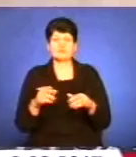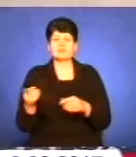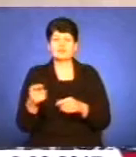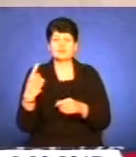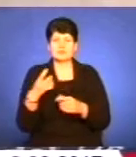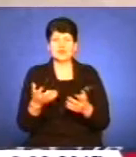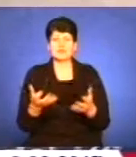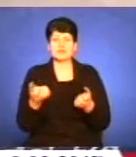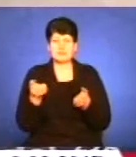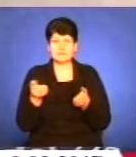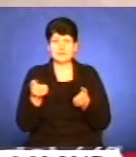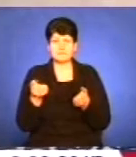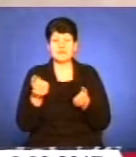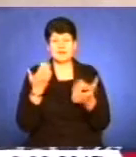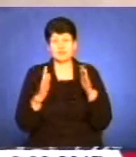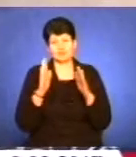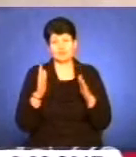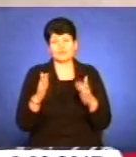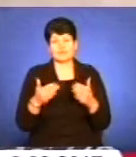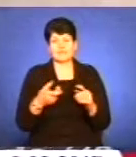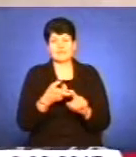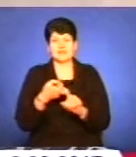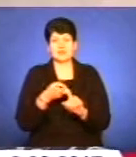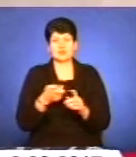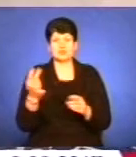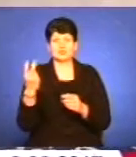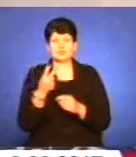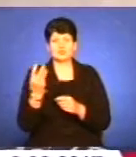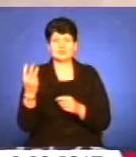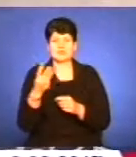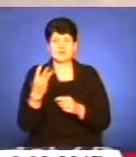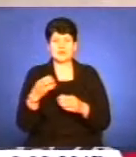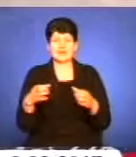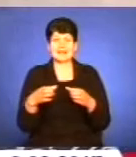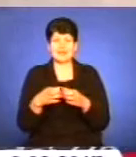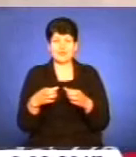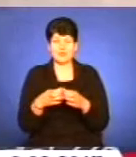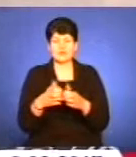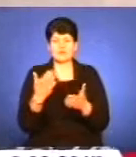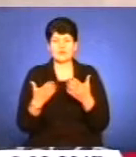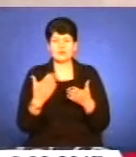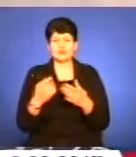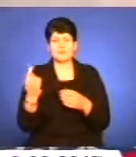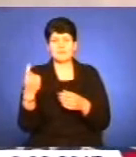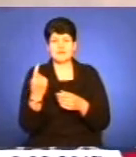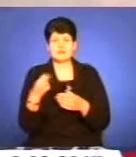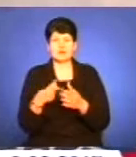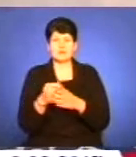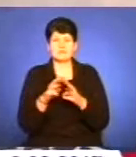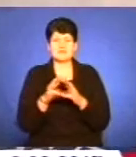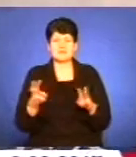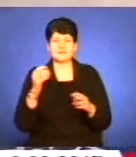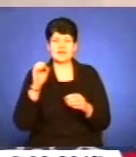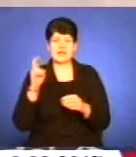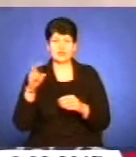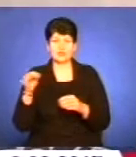для отримання, якщо буде віднесено воно до другої, третьої категорії, або якщо до першої, до Міністерства екології та